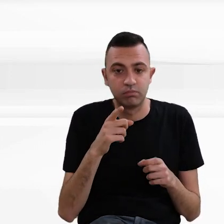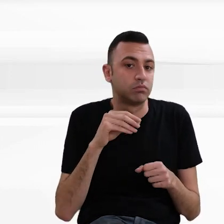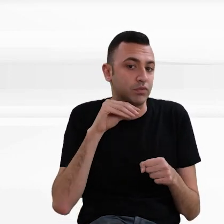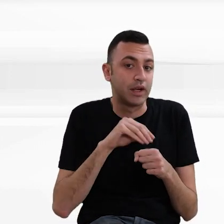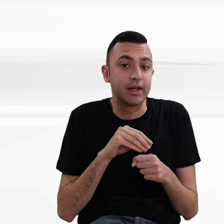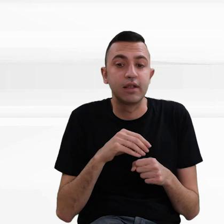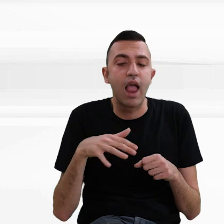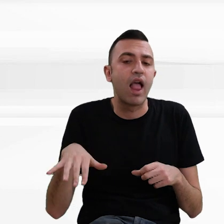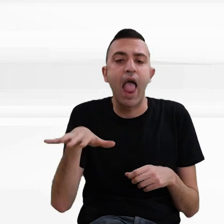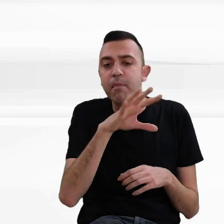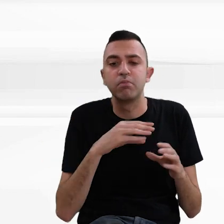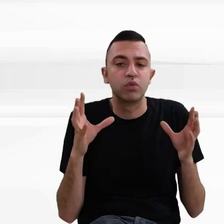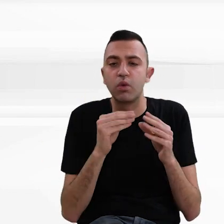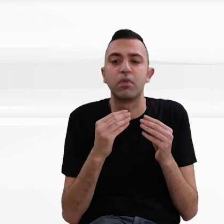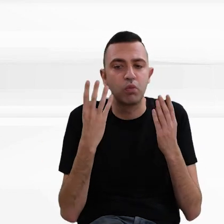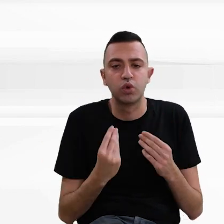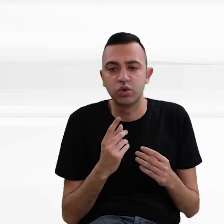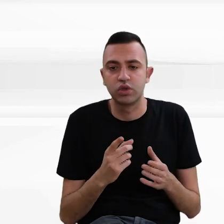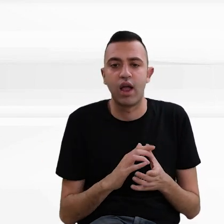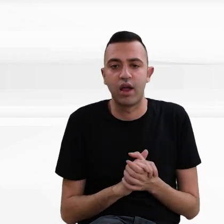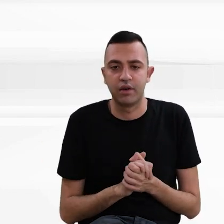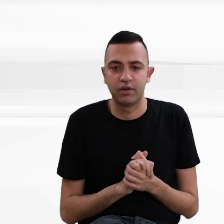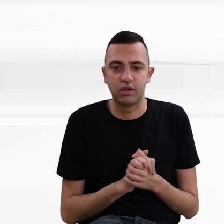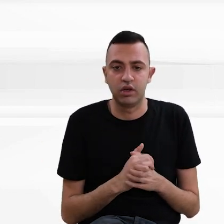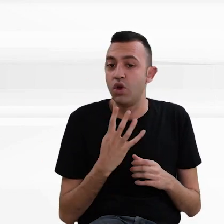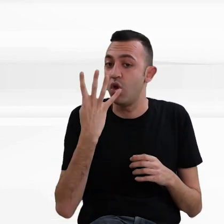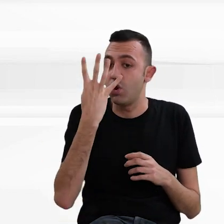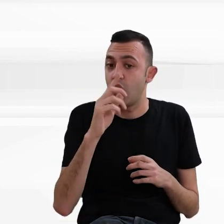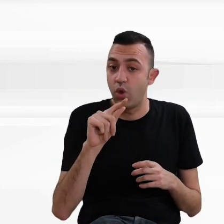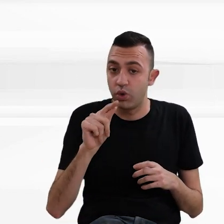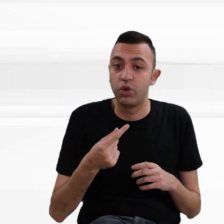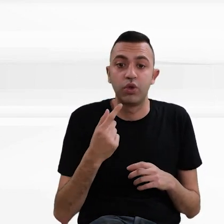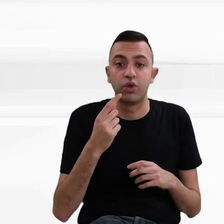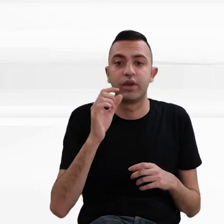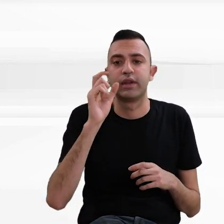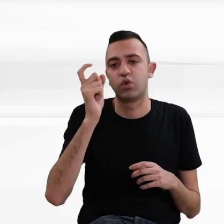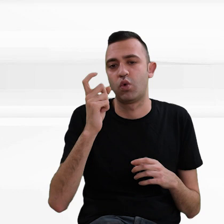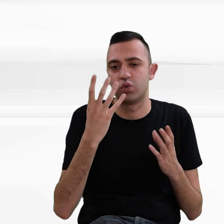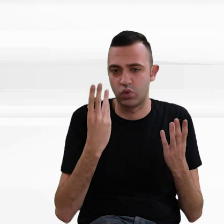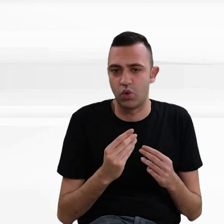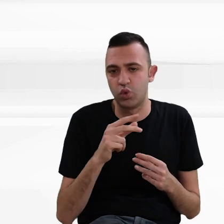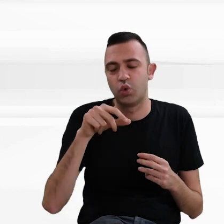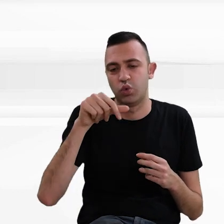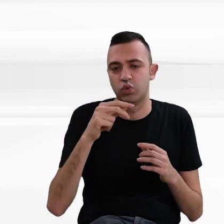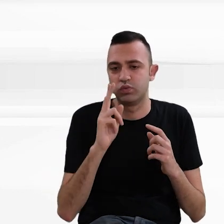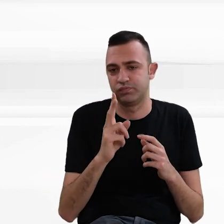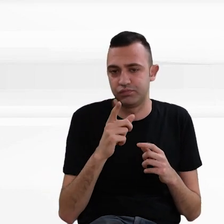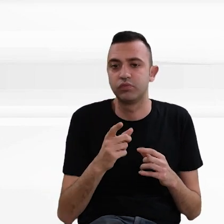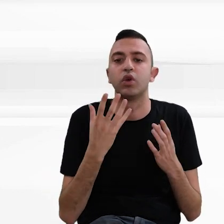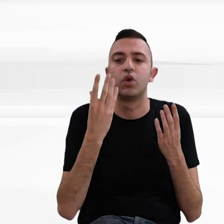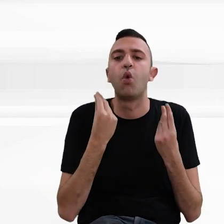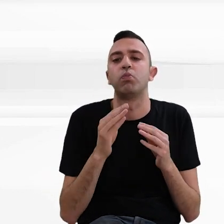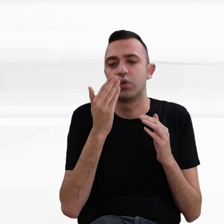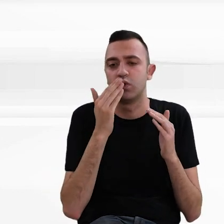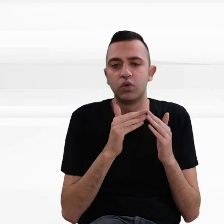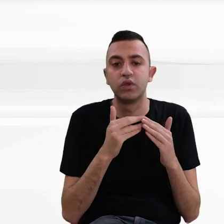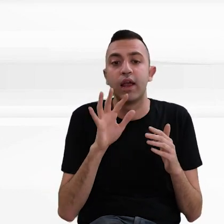bunların hepsini toplarsam da 4 tam onda9 gram tuz varmış Bu da